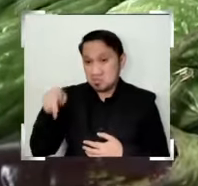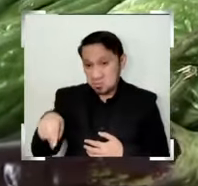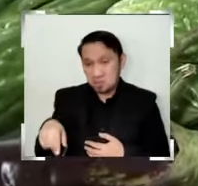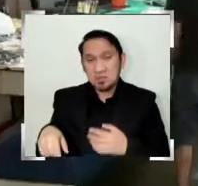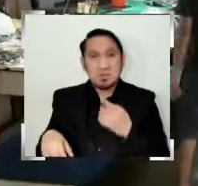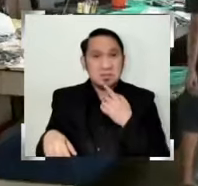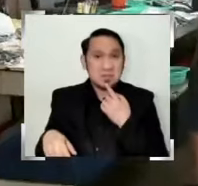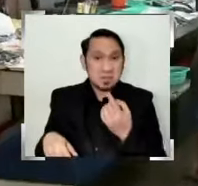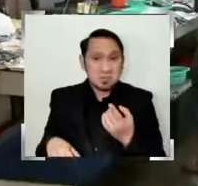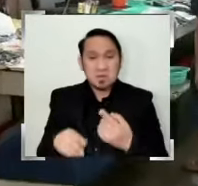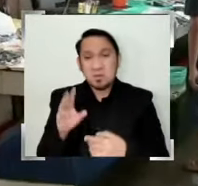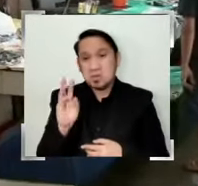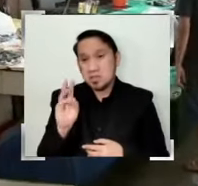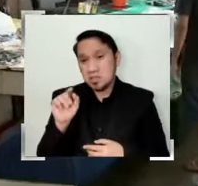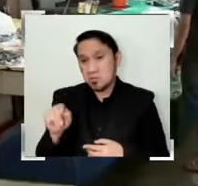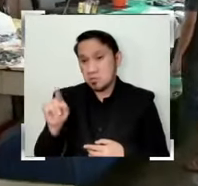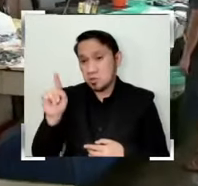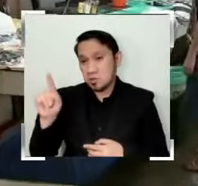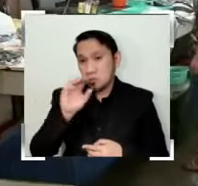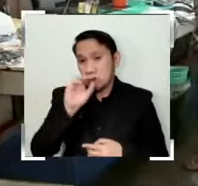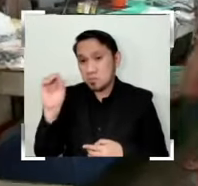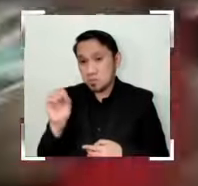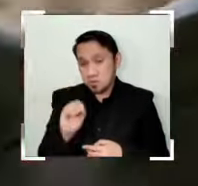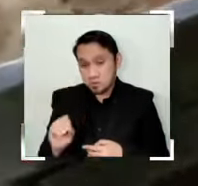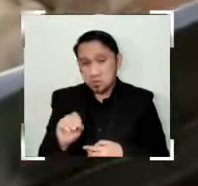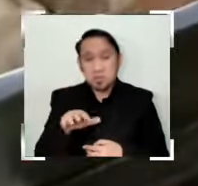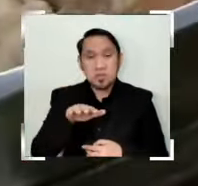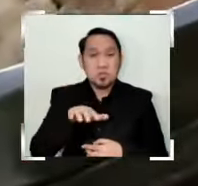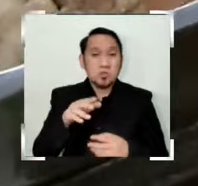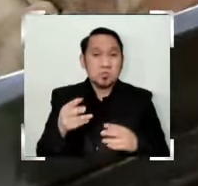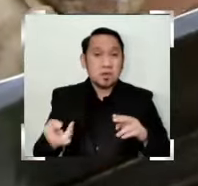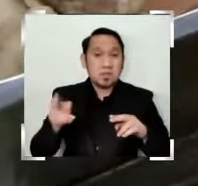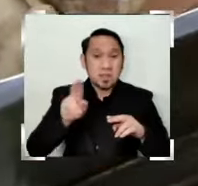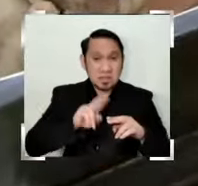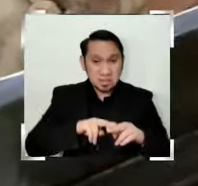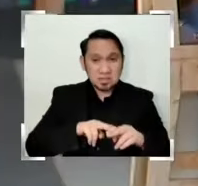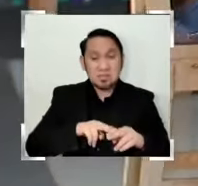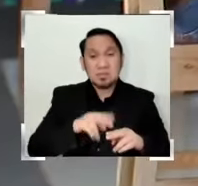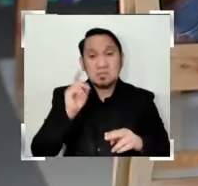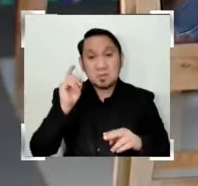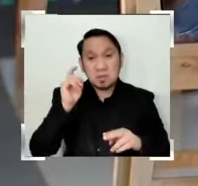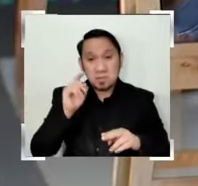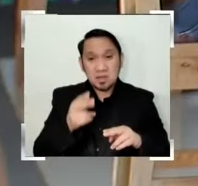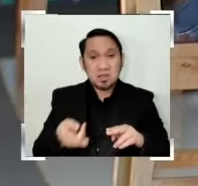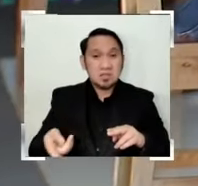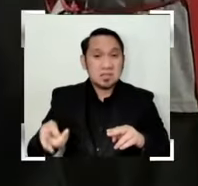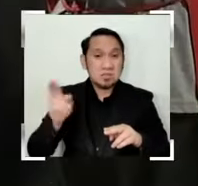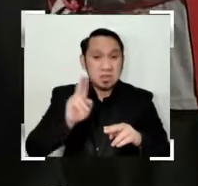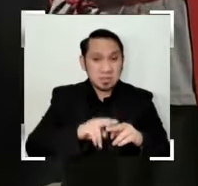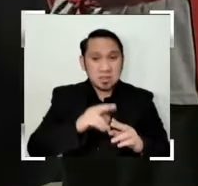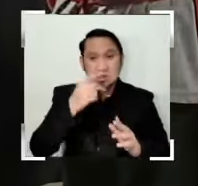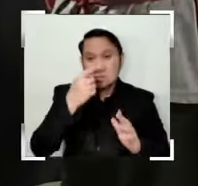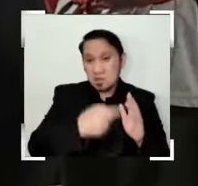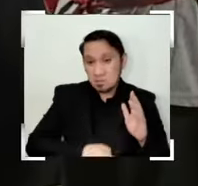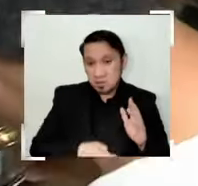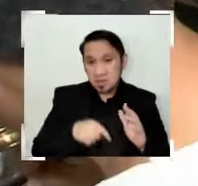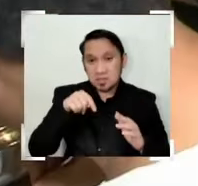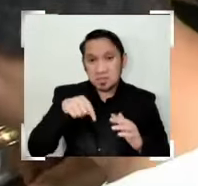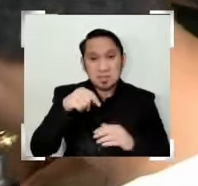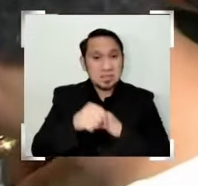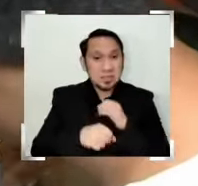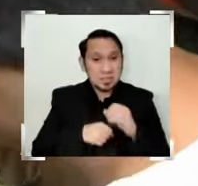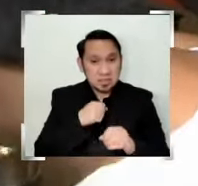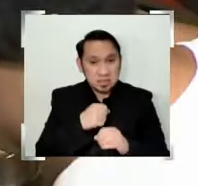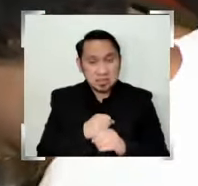sa 6.1% ang average na inflation rate o bilis ng pagmahal ng mga bilihin ngayong taon. Higit na mas